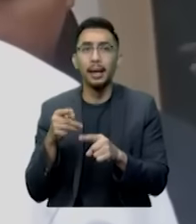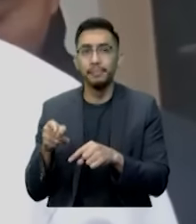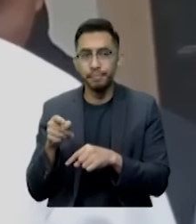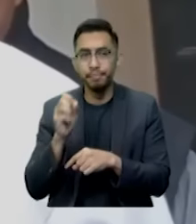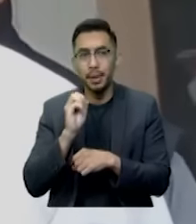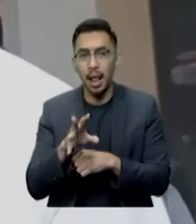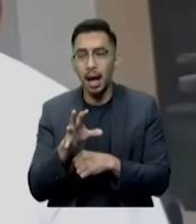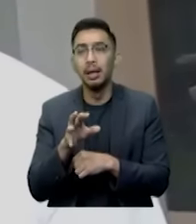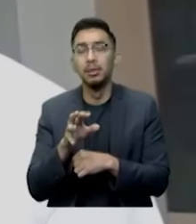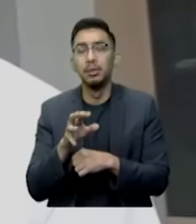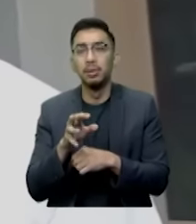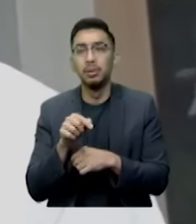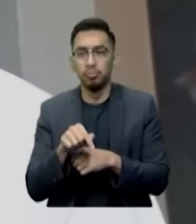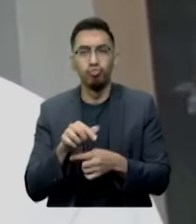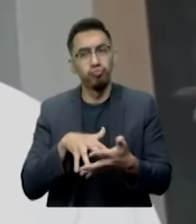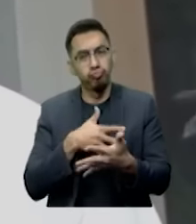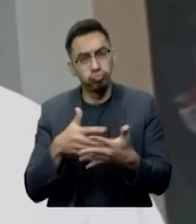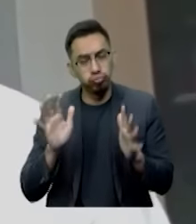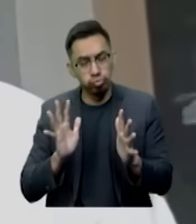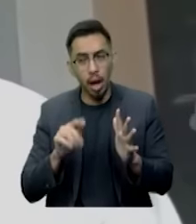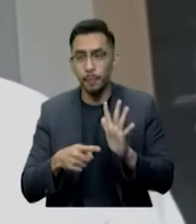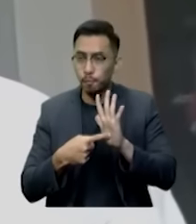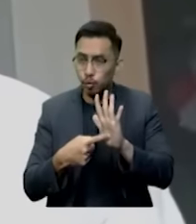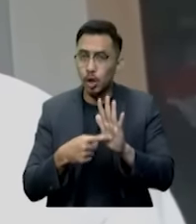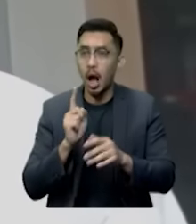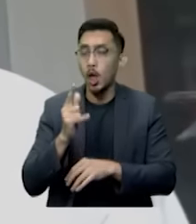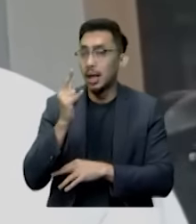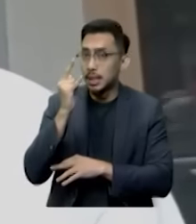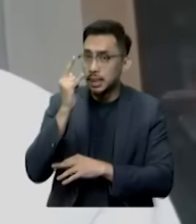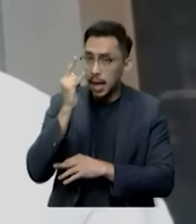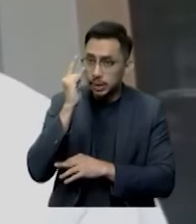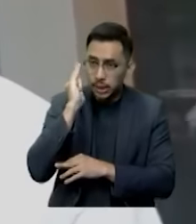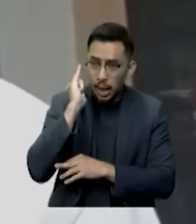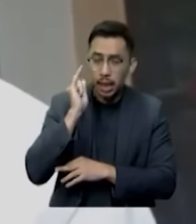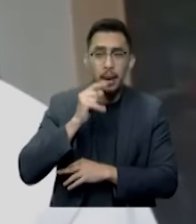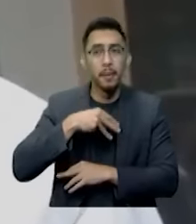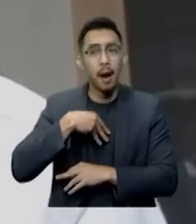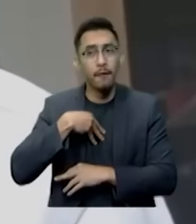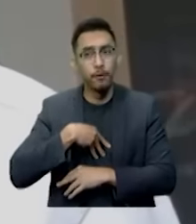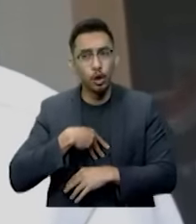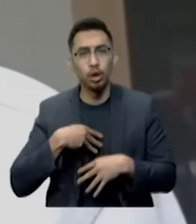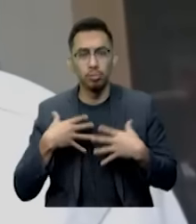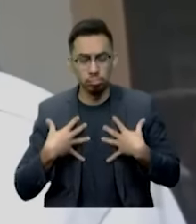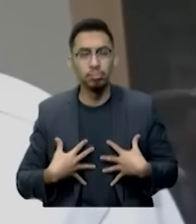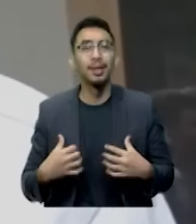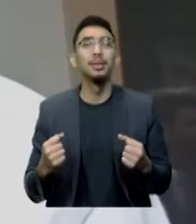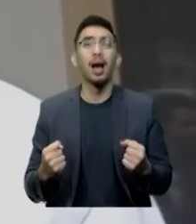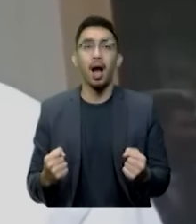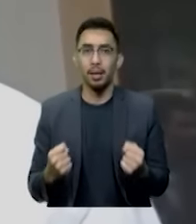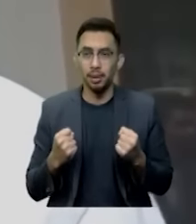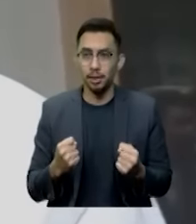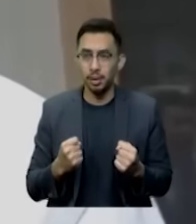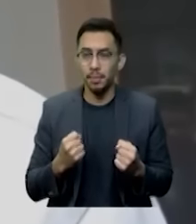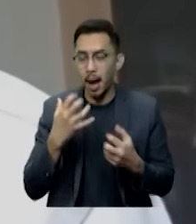kedua putra bangsa, Pak Ganjar, Pak Mahfud, berada dalam keadaan yang sangat fit, sehat, dan insya Allah